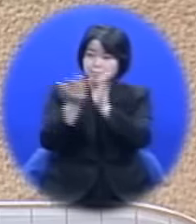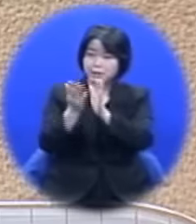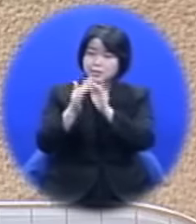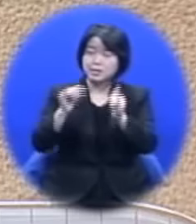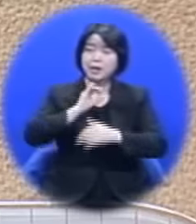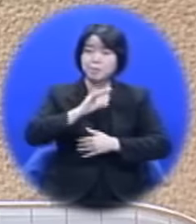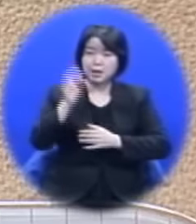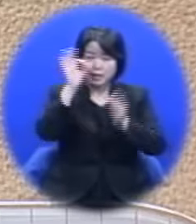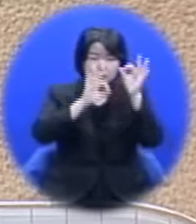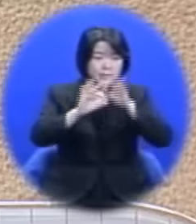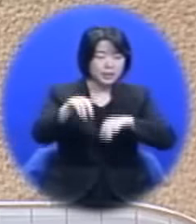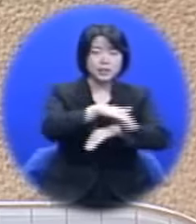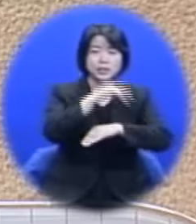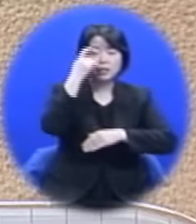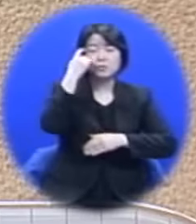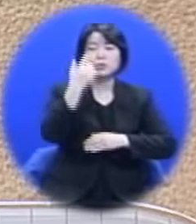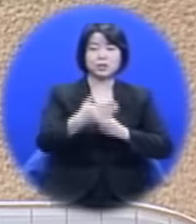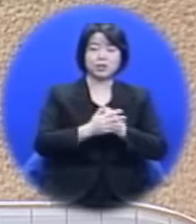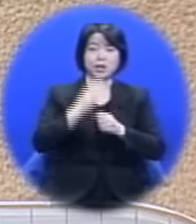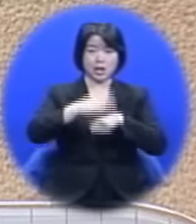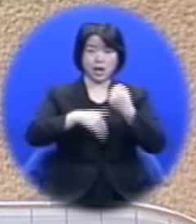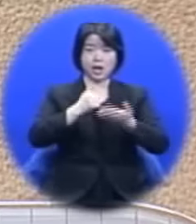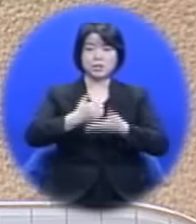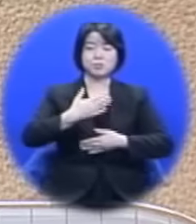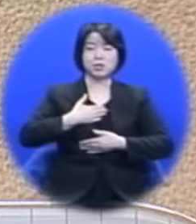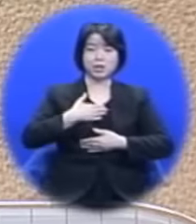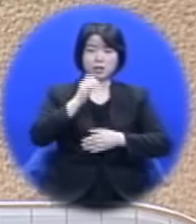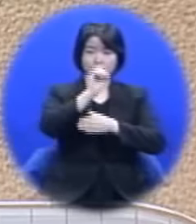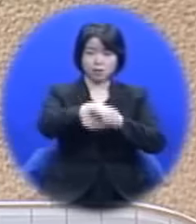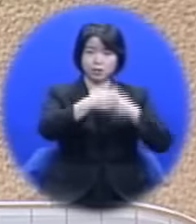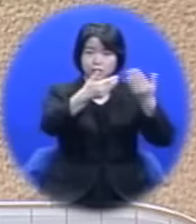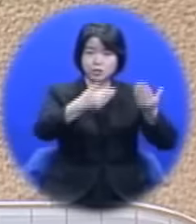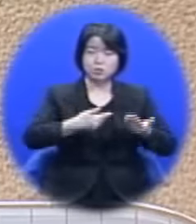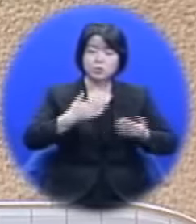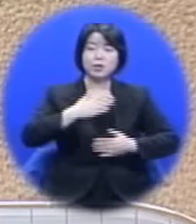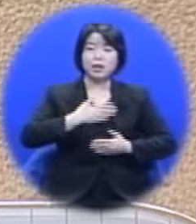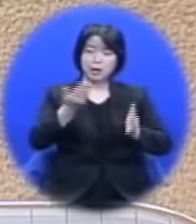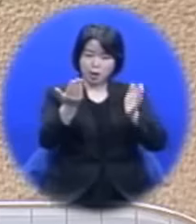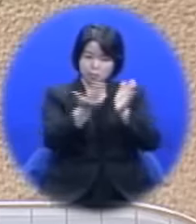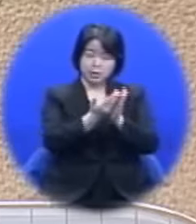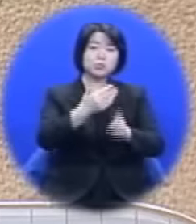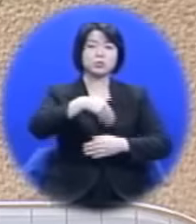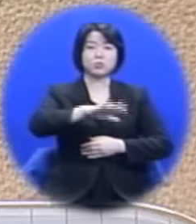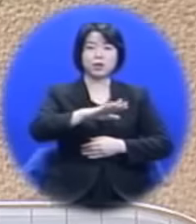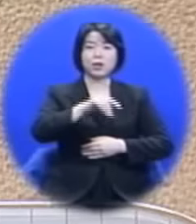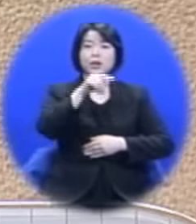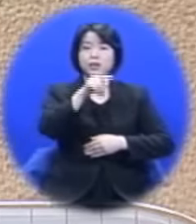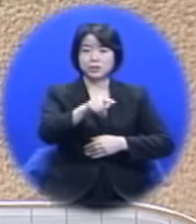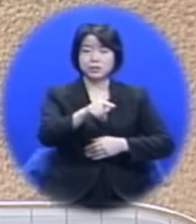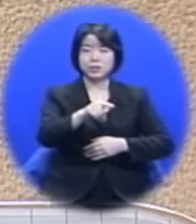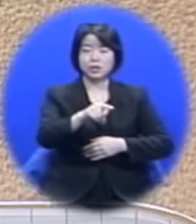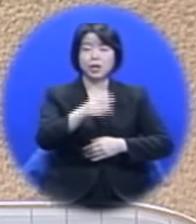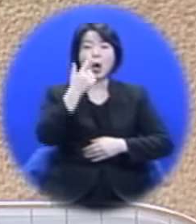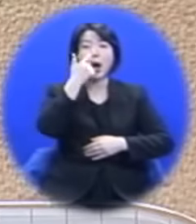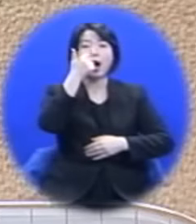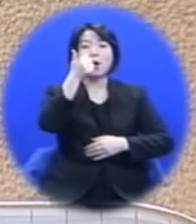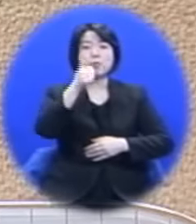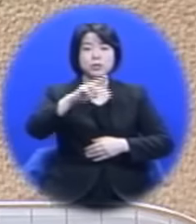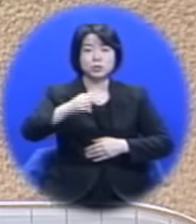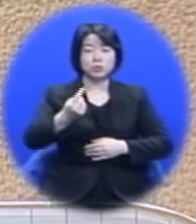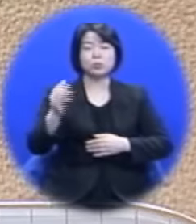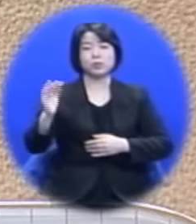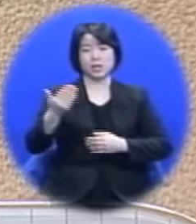다니나 하나님이 내게 허락하신 분을 내가 맞추어 가는 것 왜 그의 아버지도